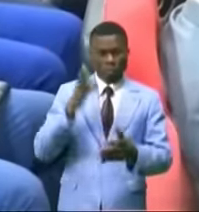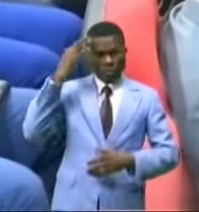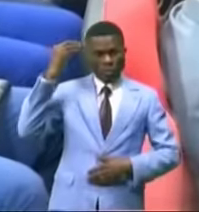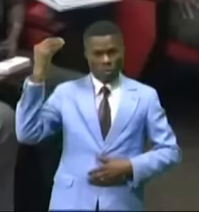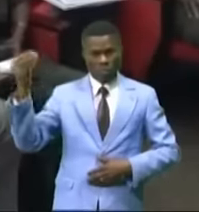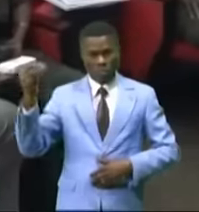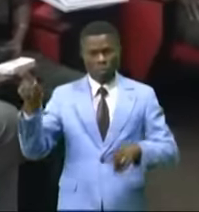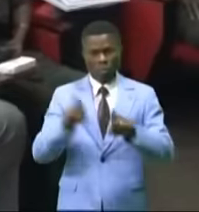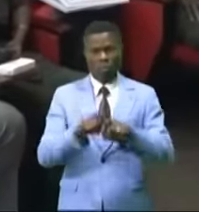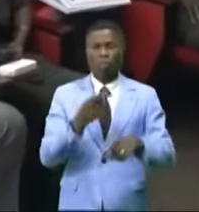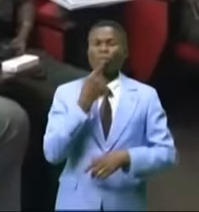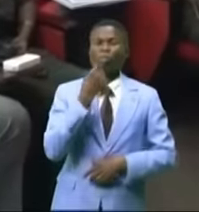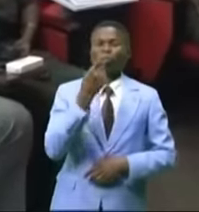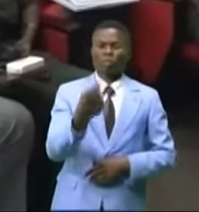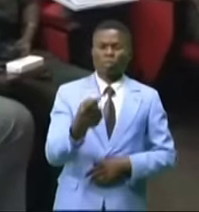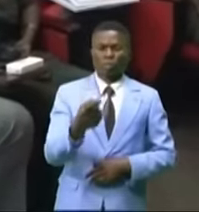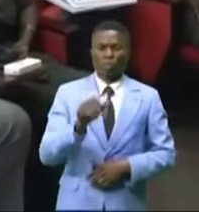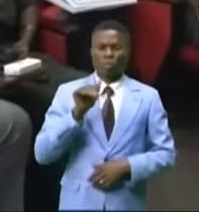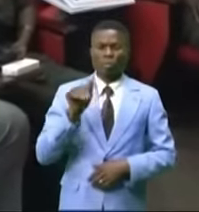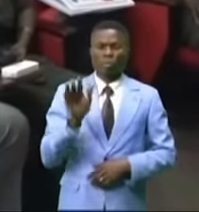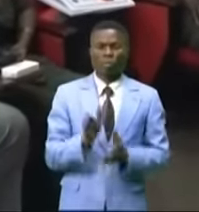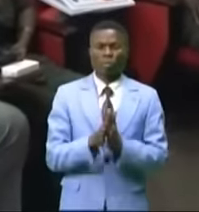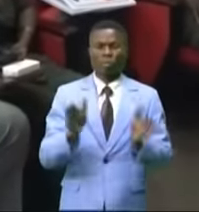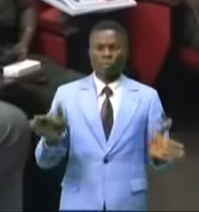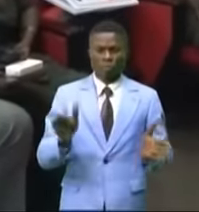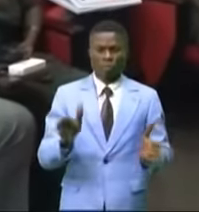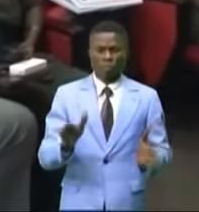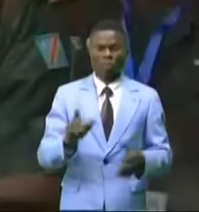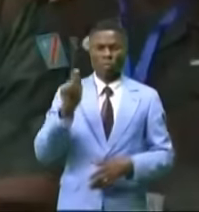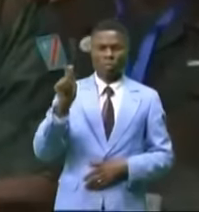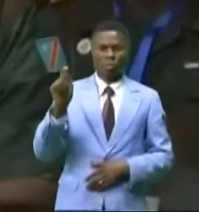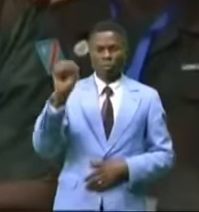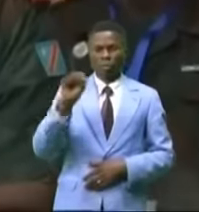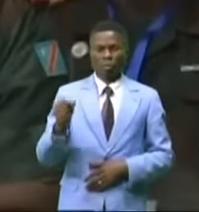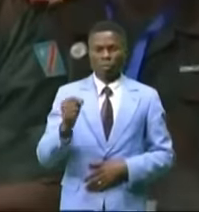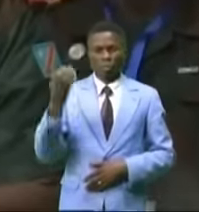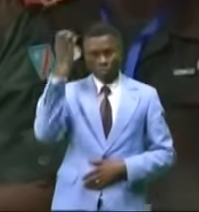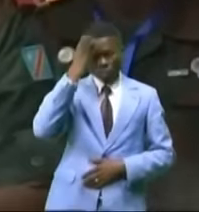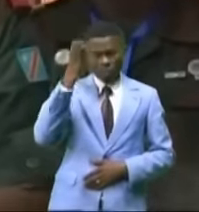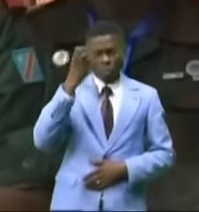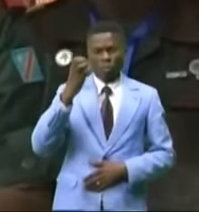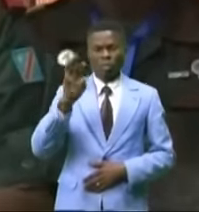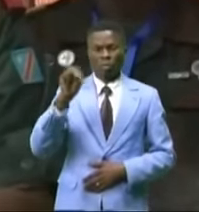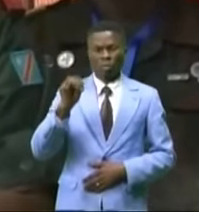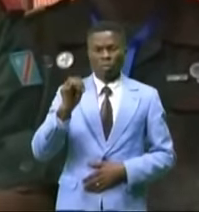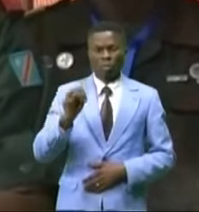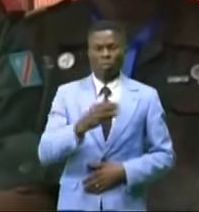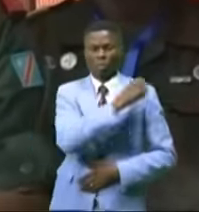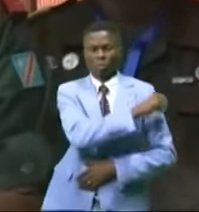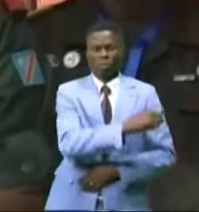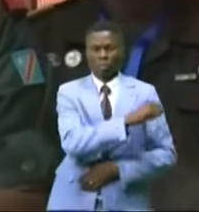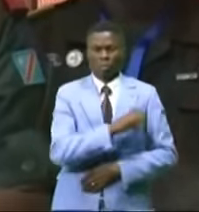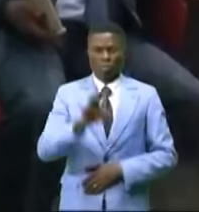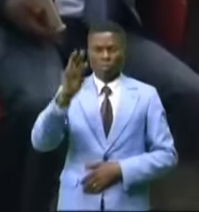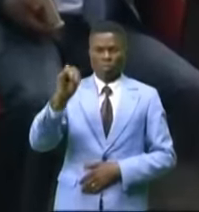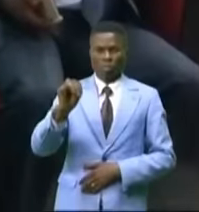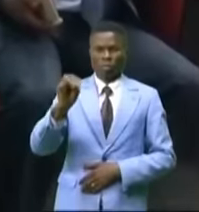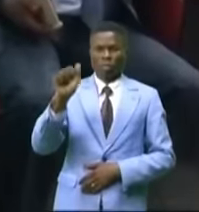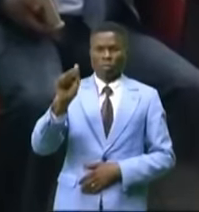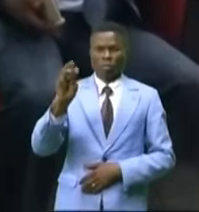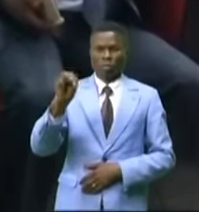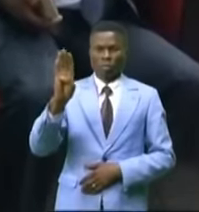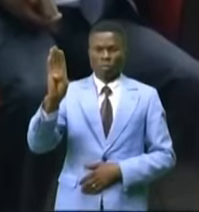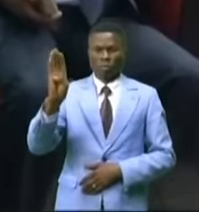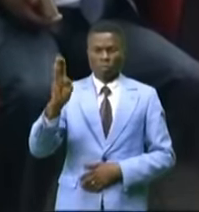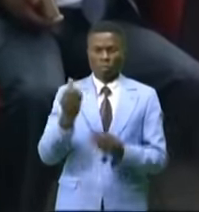comme l'a si bien souligné le directeur général du TIEST, le général-major Augustin Mamba Moubiaï, que les